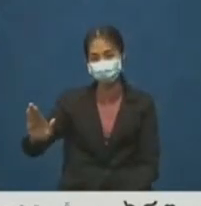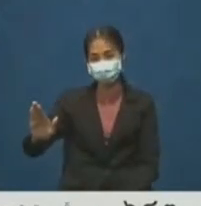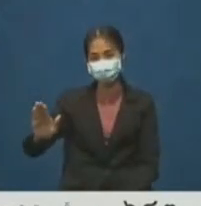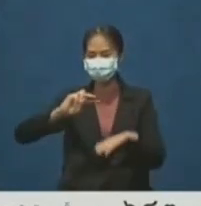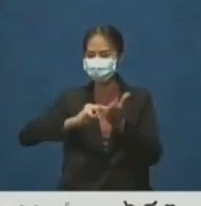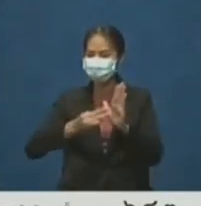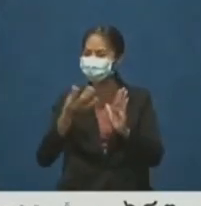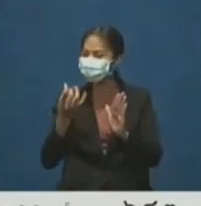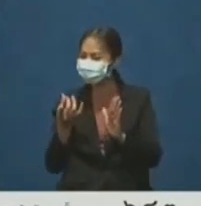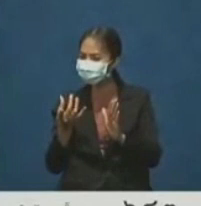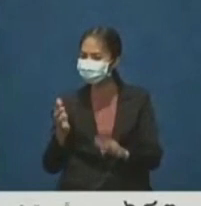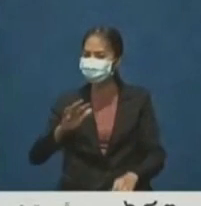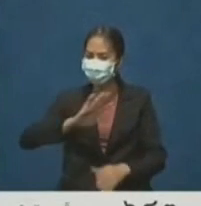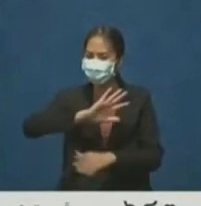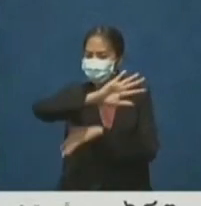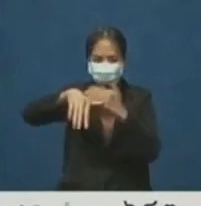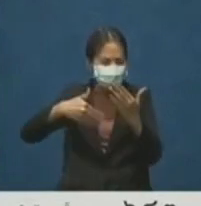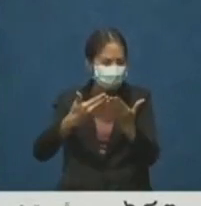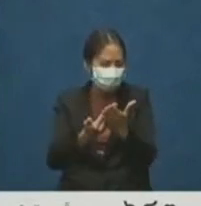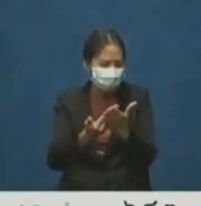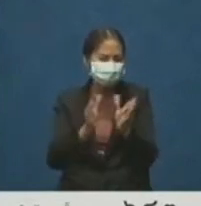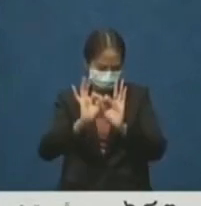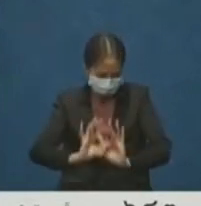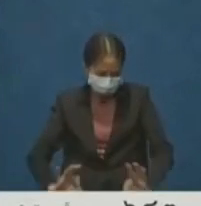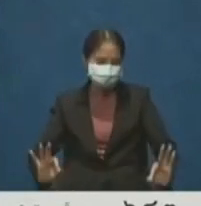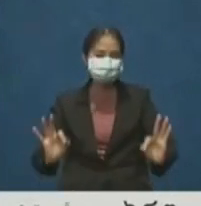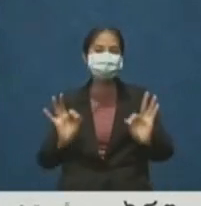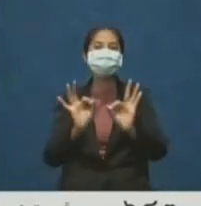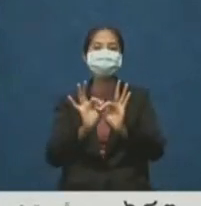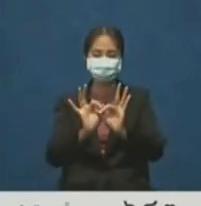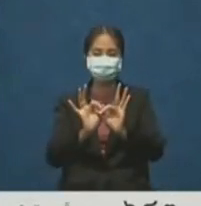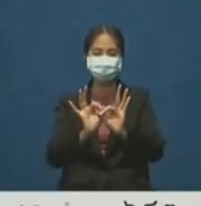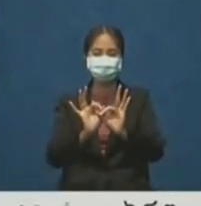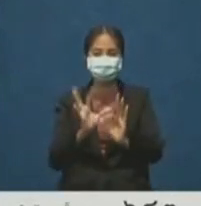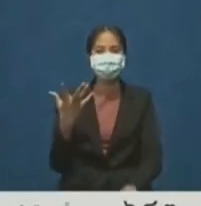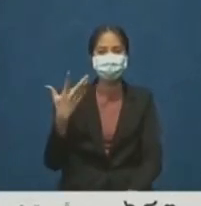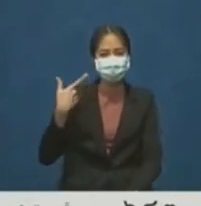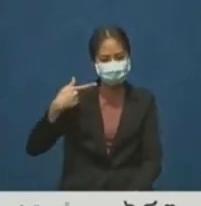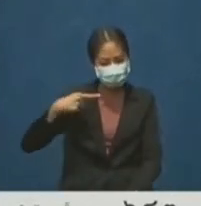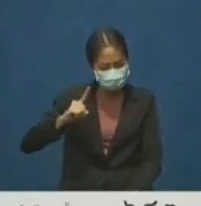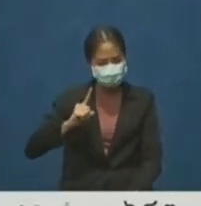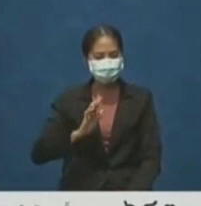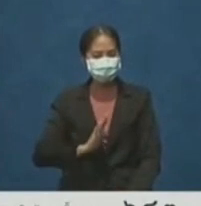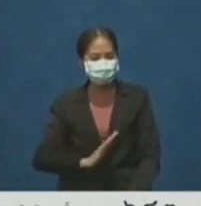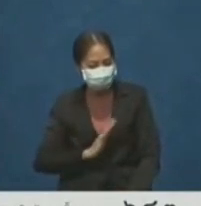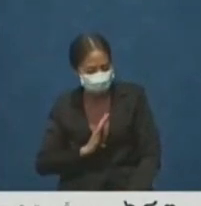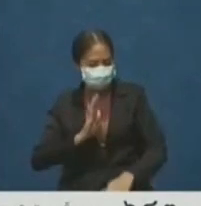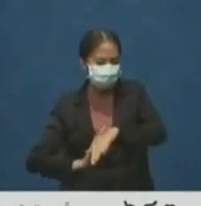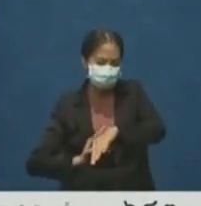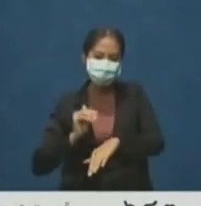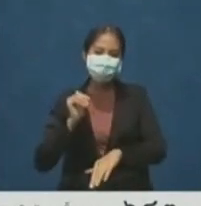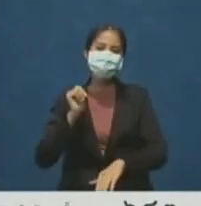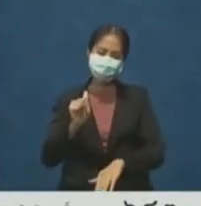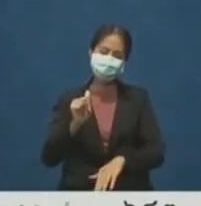คือเขาต้องการให้มนุษย์ทุกคนมีความสำคัญมีคุณค่ามีศักยภ